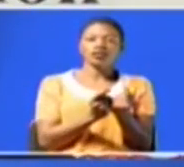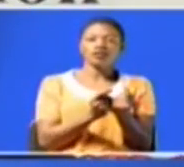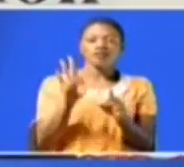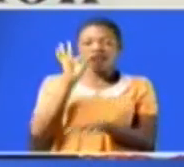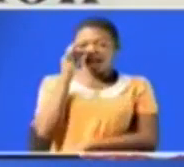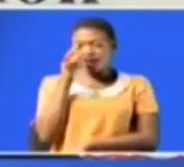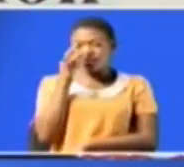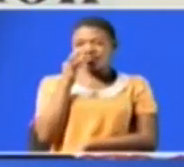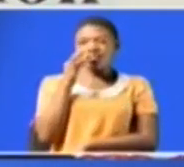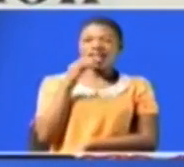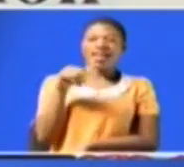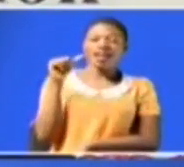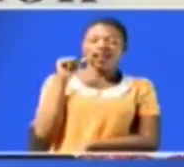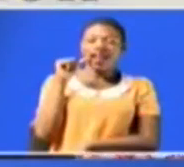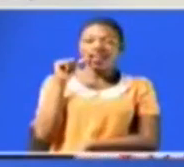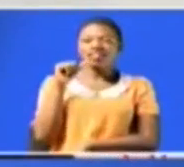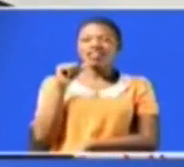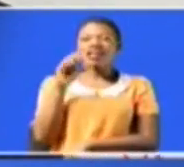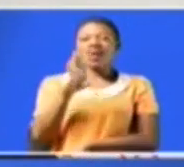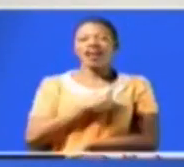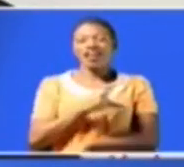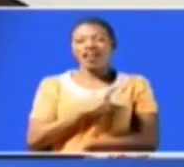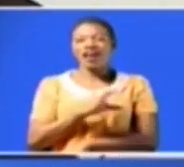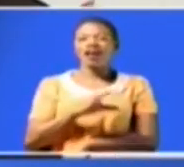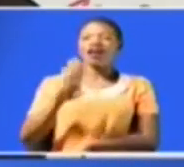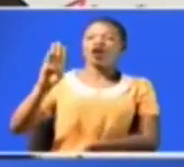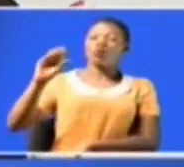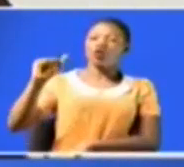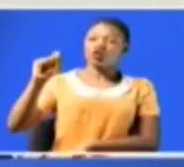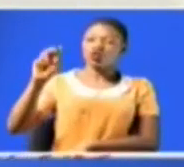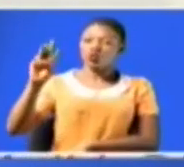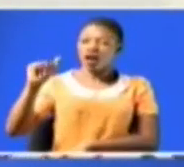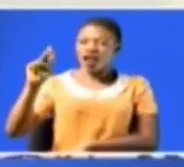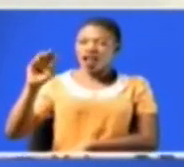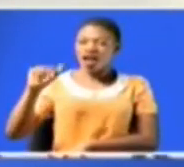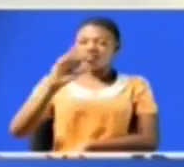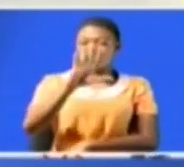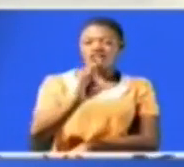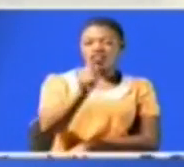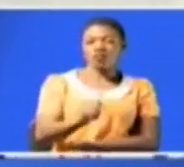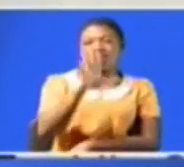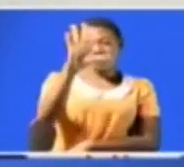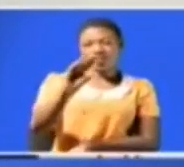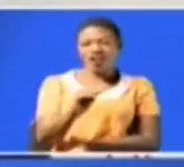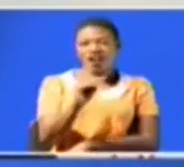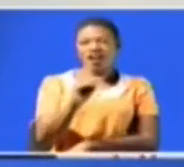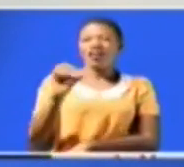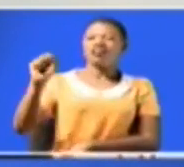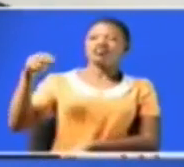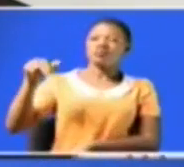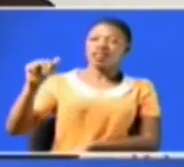France, England, Canada, Japan, Botswana, USA, South Africa, Portugal,